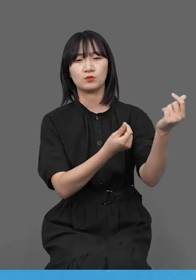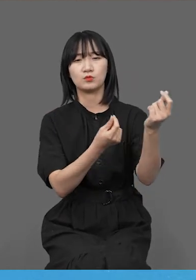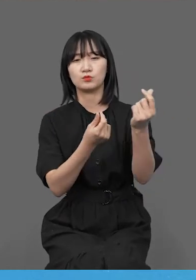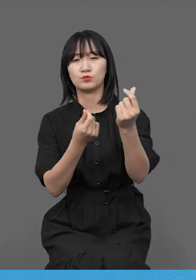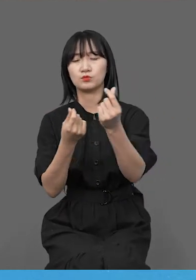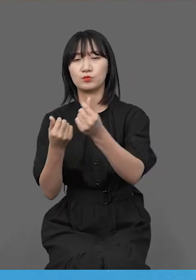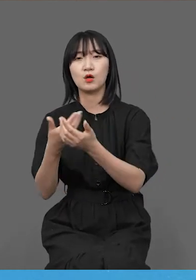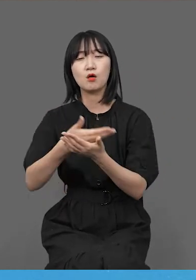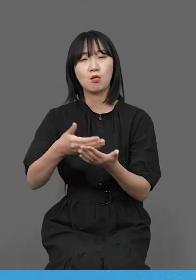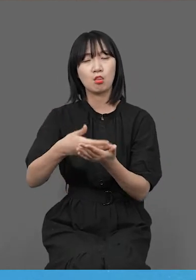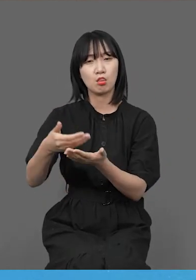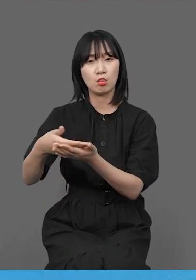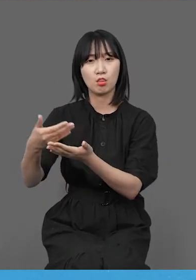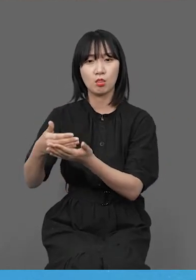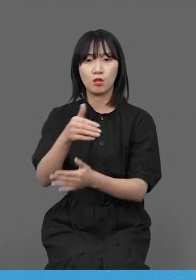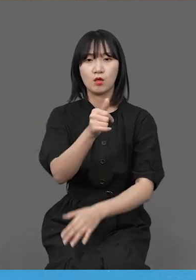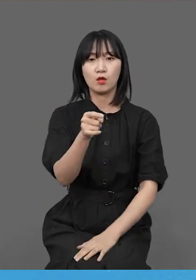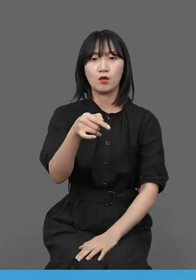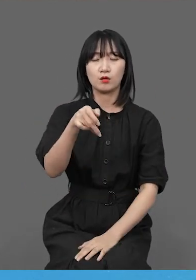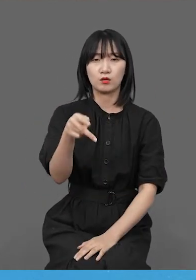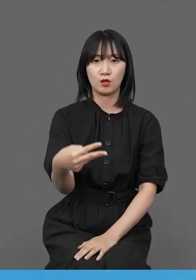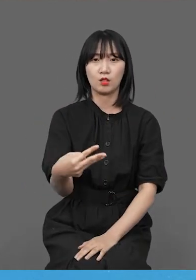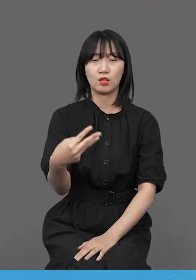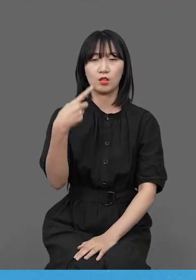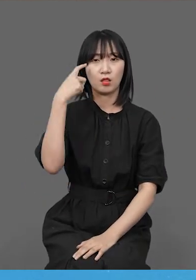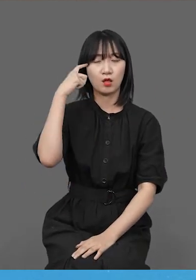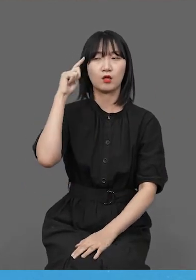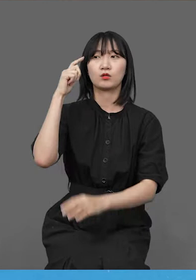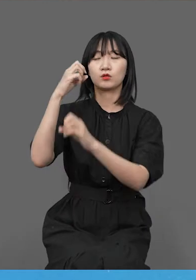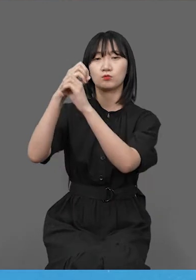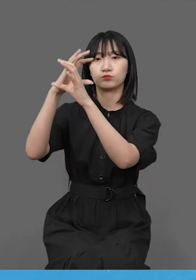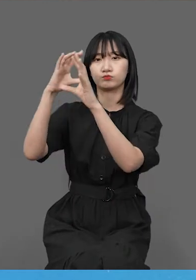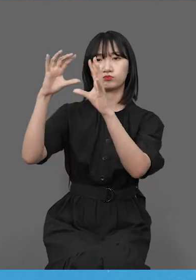그런 세계관이 바로 해켈의 세계관이었어요.